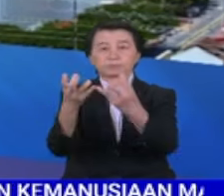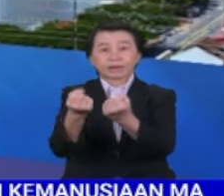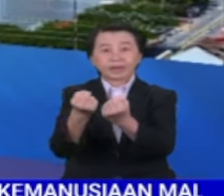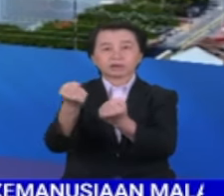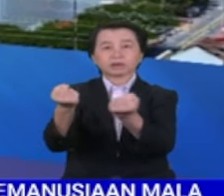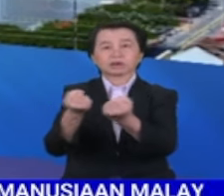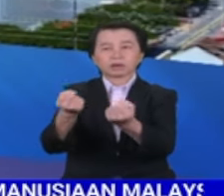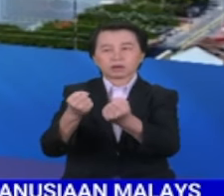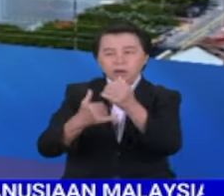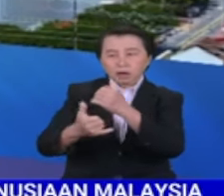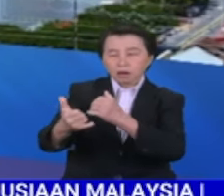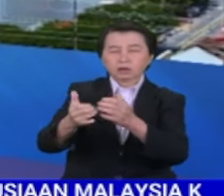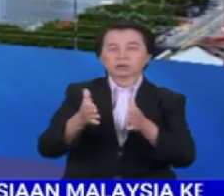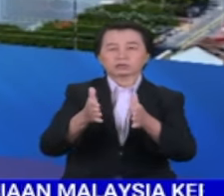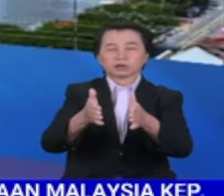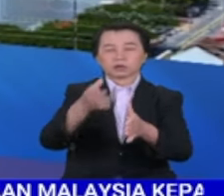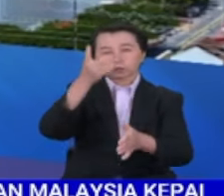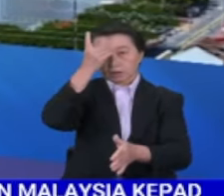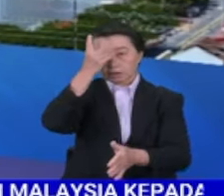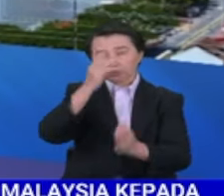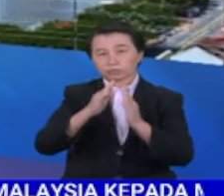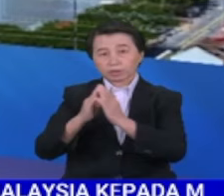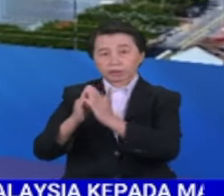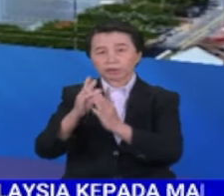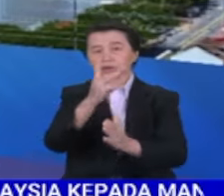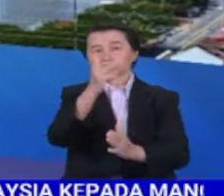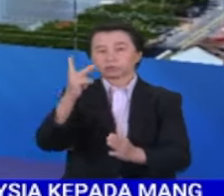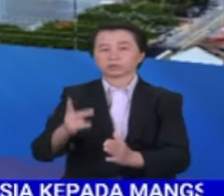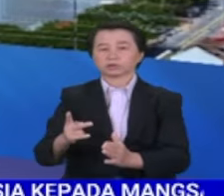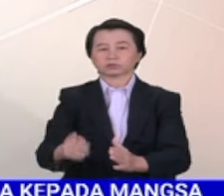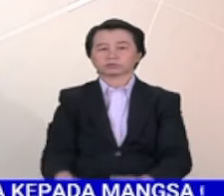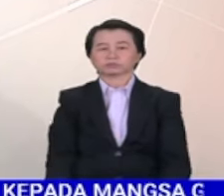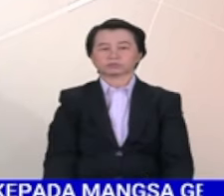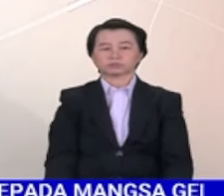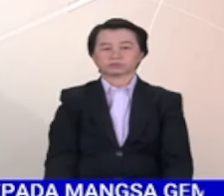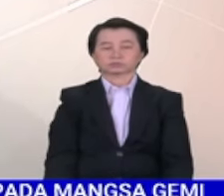kendaraan di Jalan Datuk Bandar Mustafa kucing